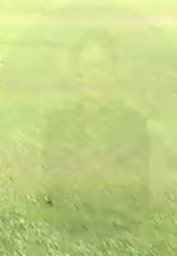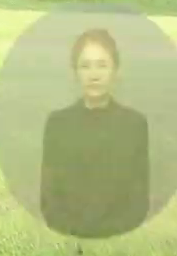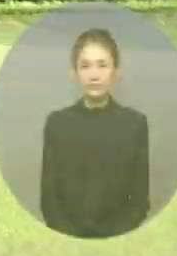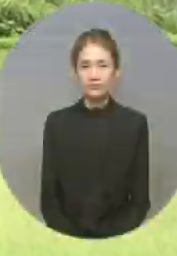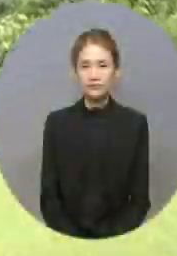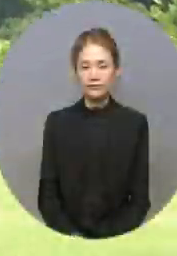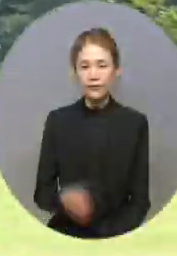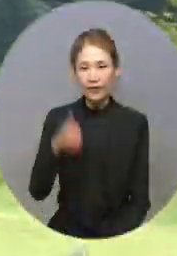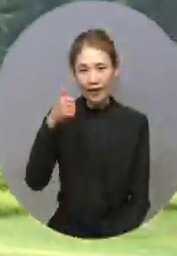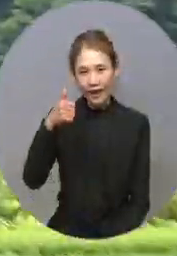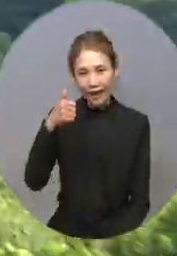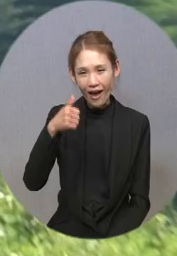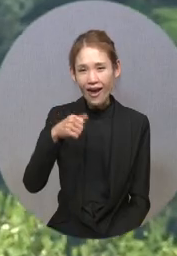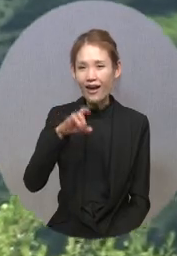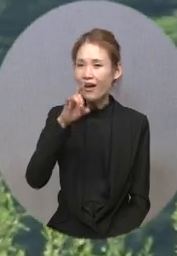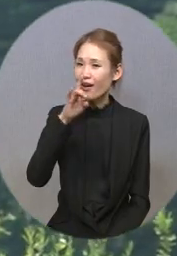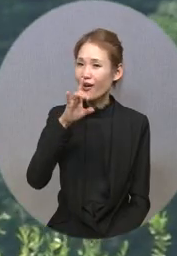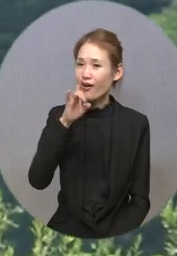굿샷!